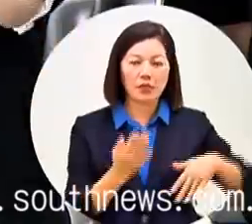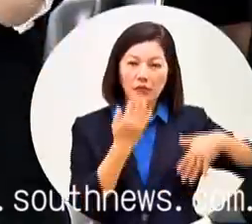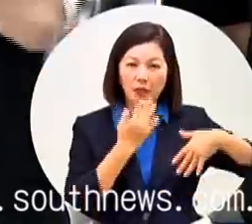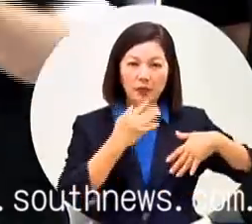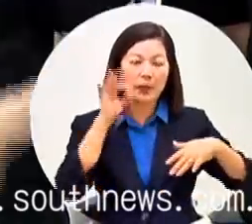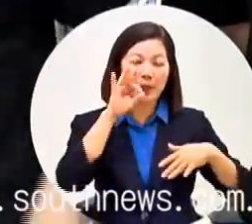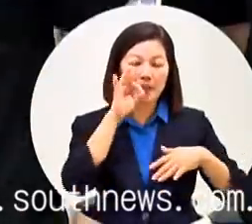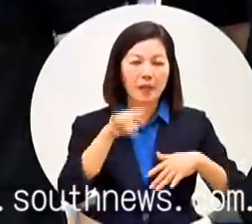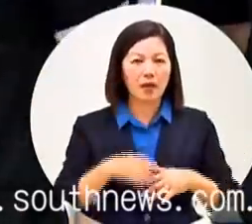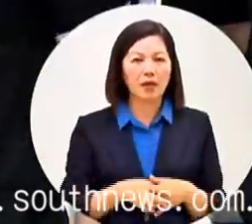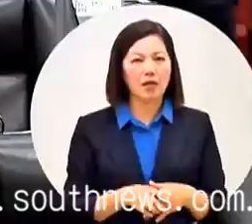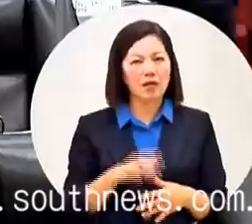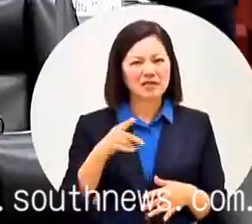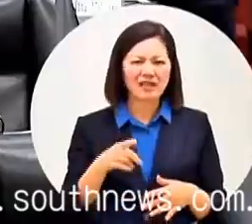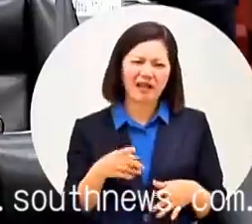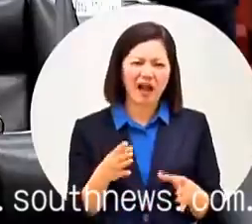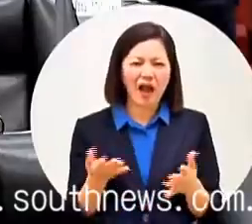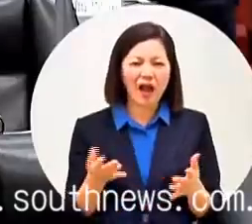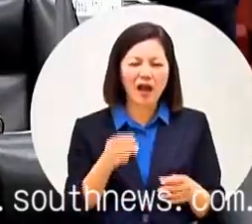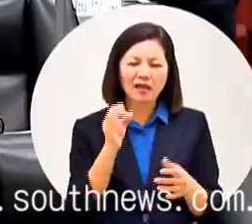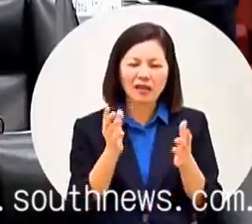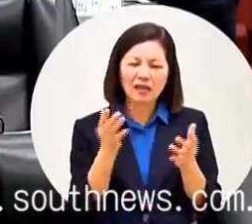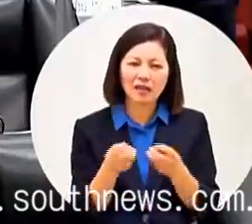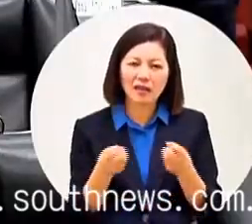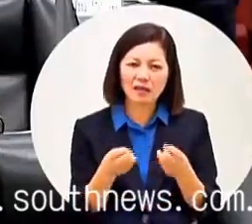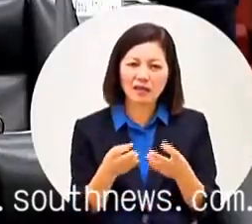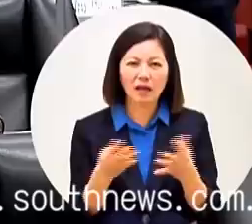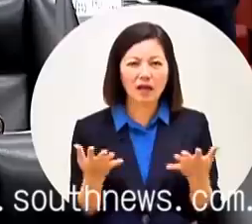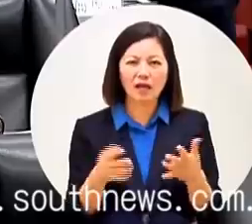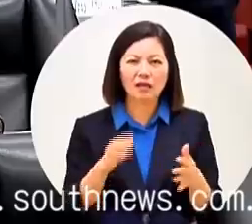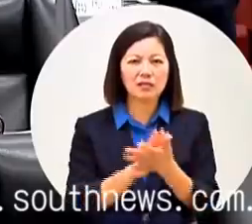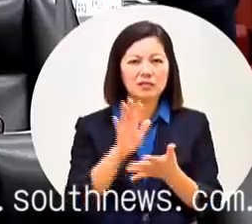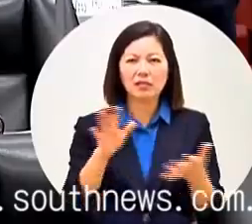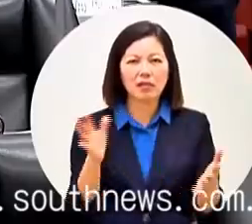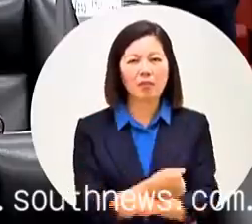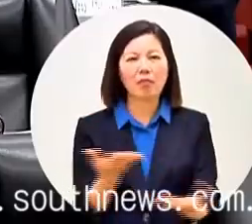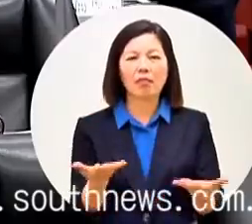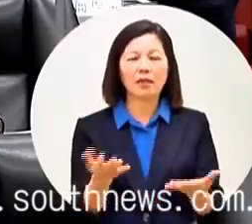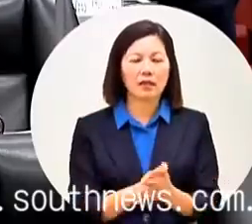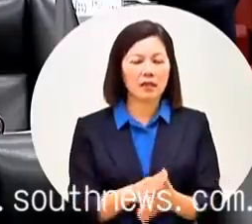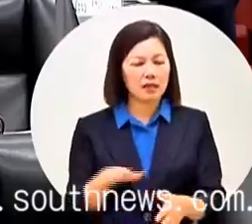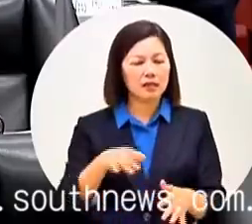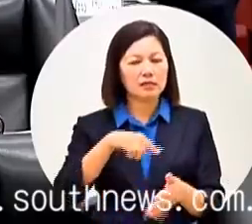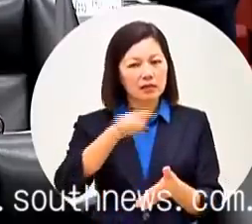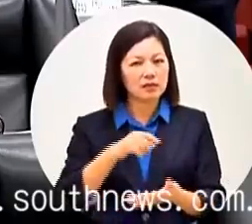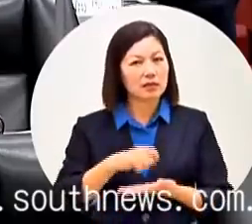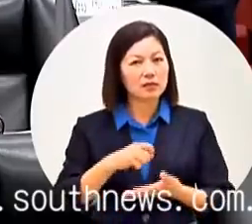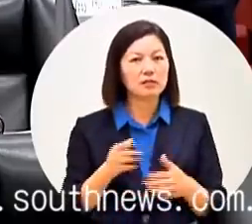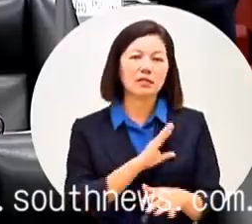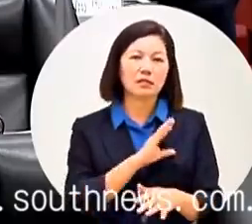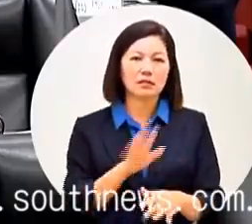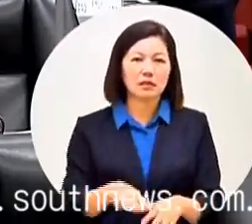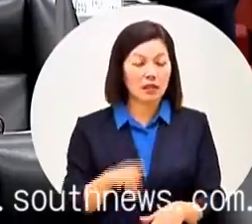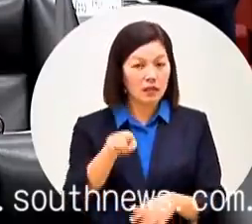雄市民会担心啊！我们在这边愿意相信你替台湾的农业、替高雄的农民的用心跟努力。可